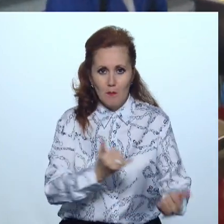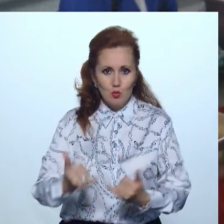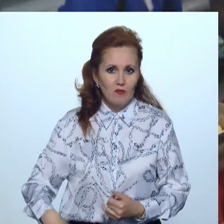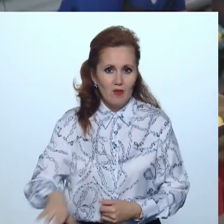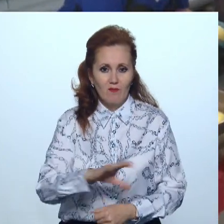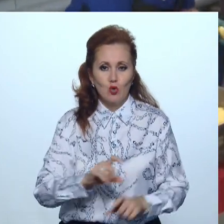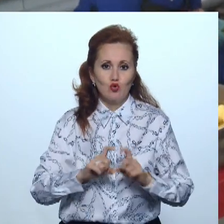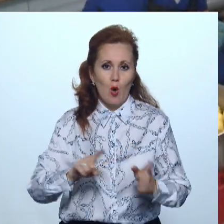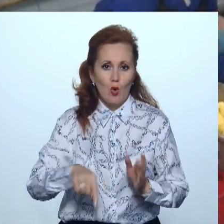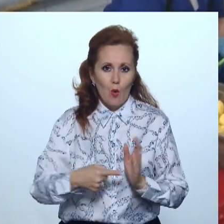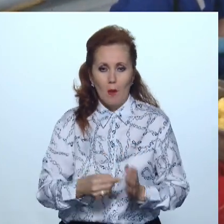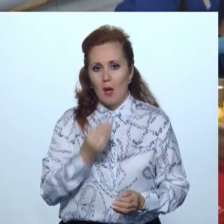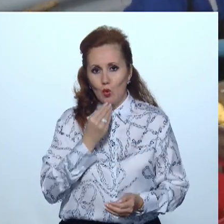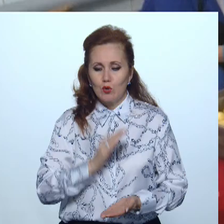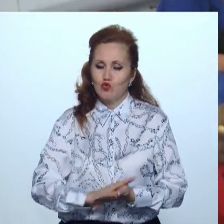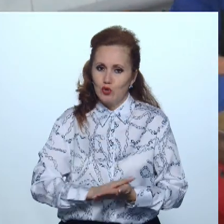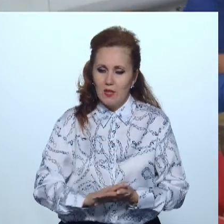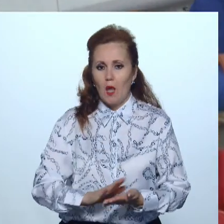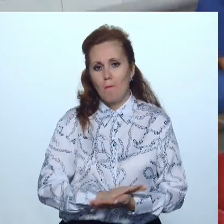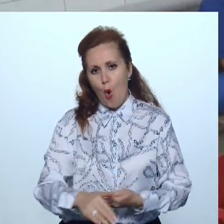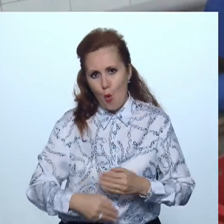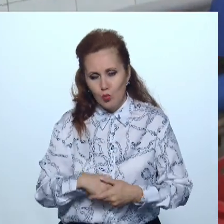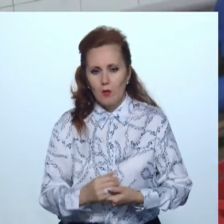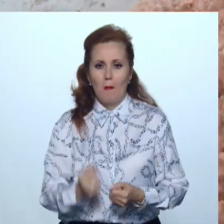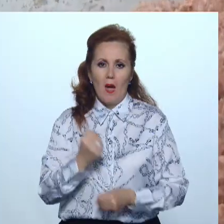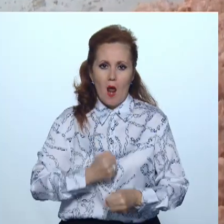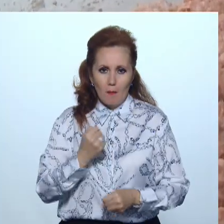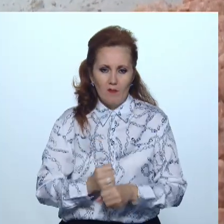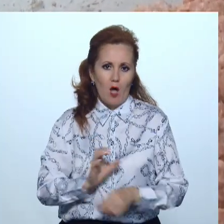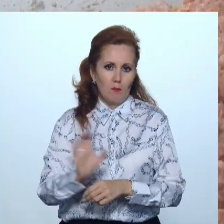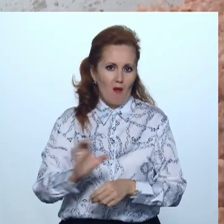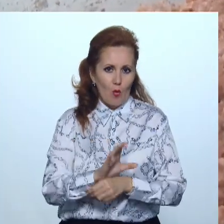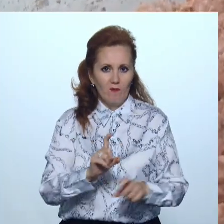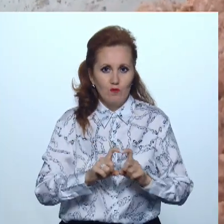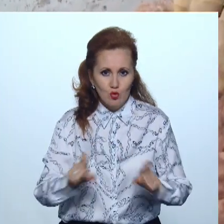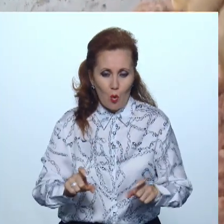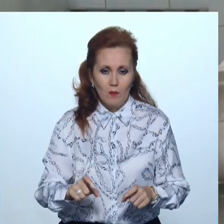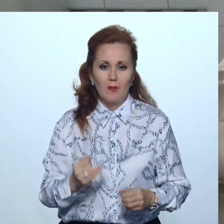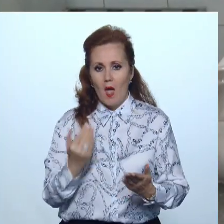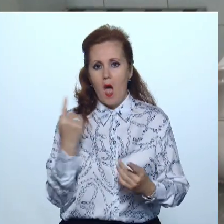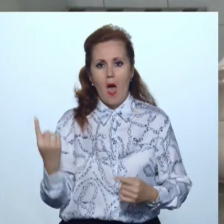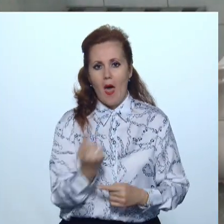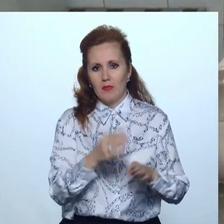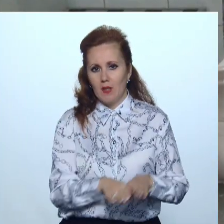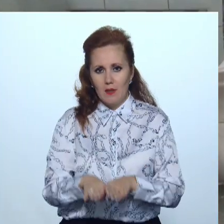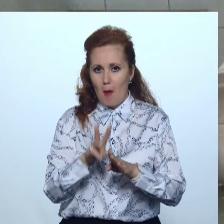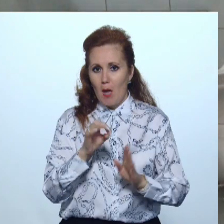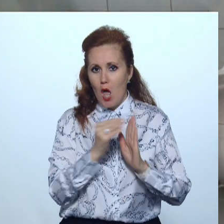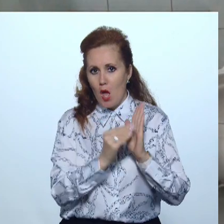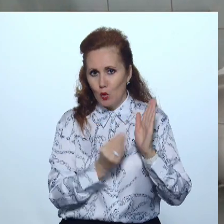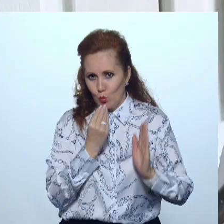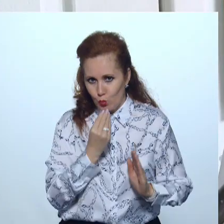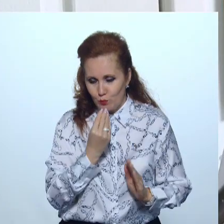школы города. Здесь продукты чистят, моют, перерабатывают и отправляют в учебные заведения в рамках единого меню, утвержденного